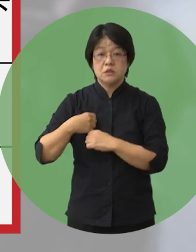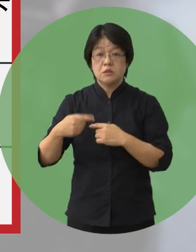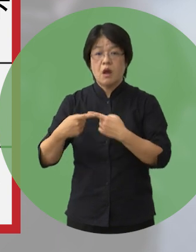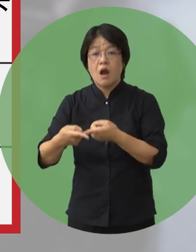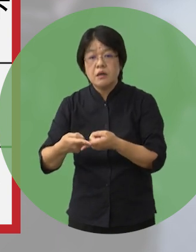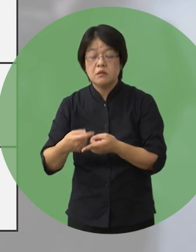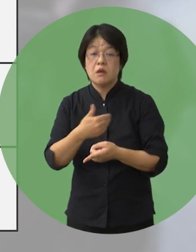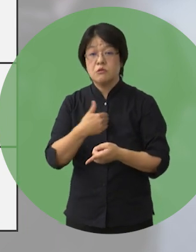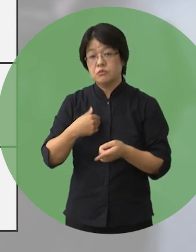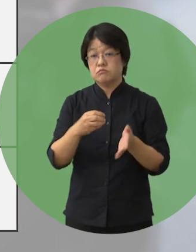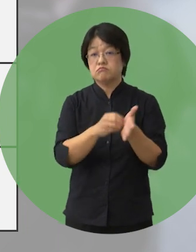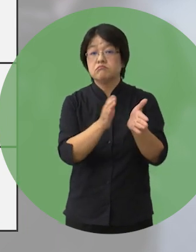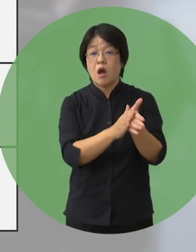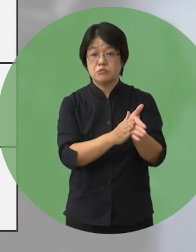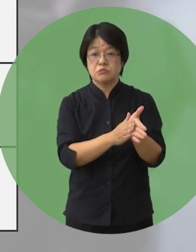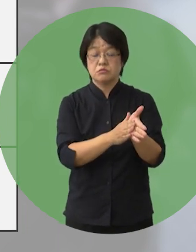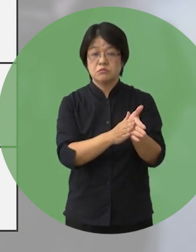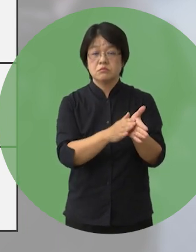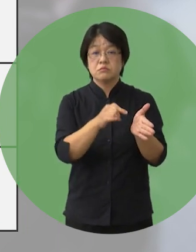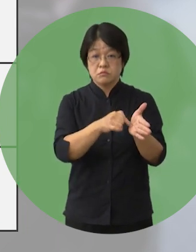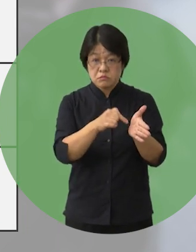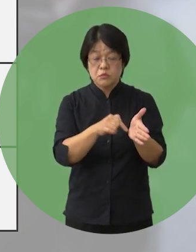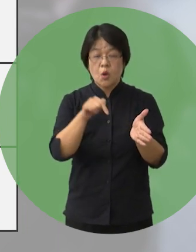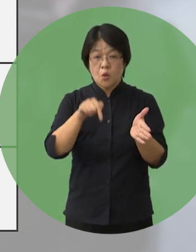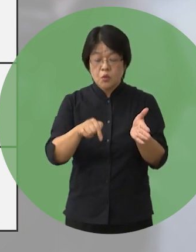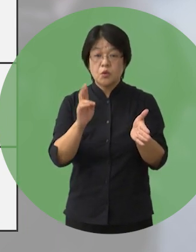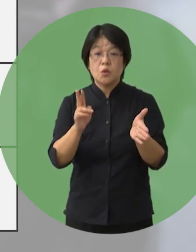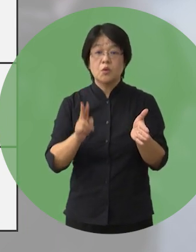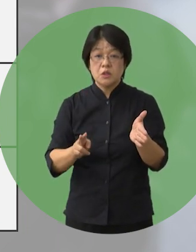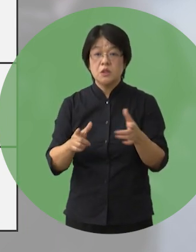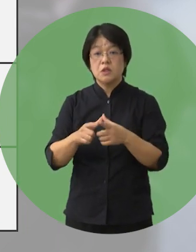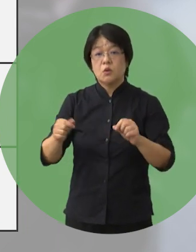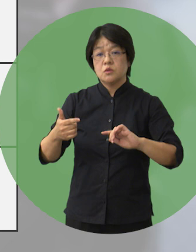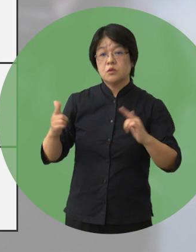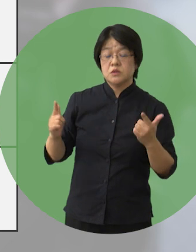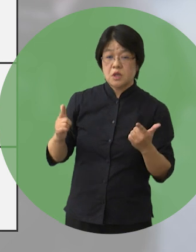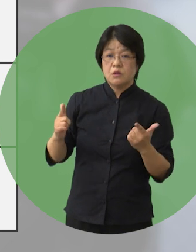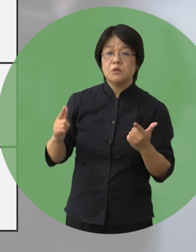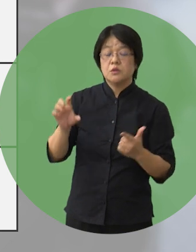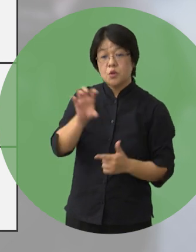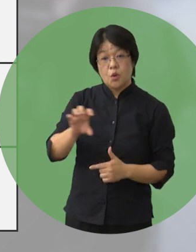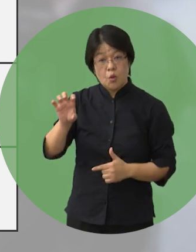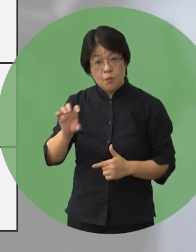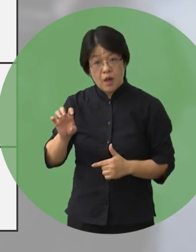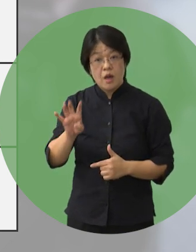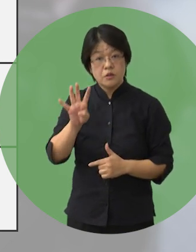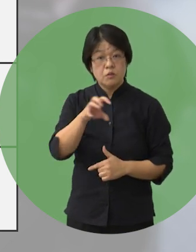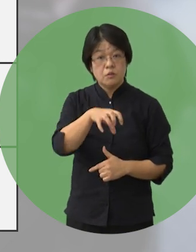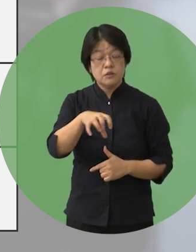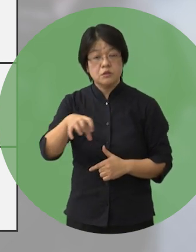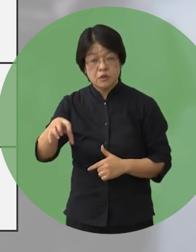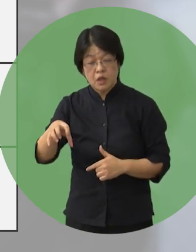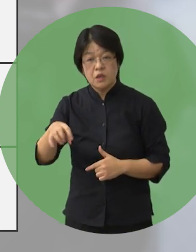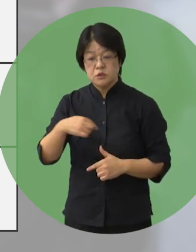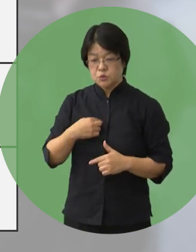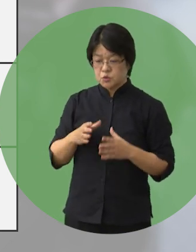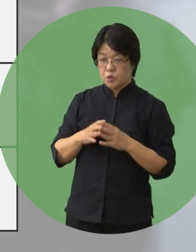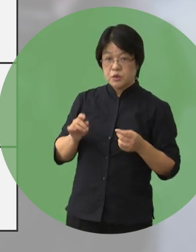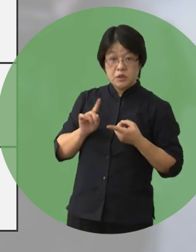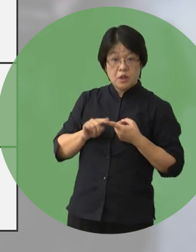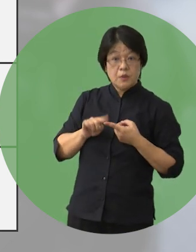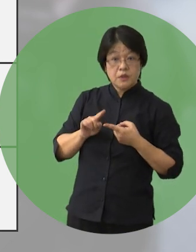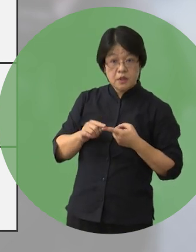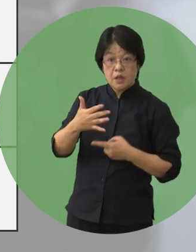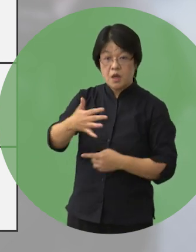。このように日本と違い、ヨーロッパ4カ国では受け入れ国側が何らかの形で